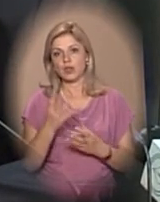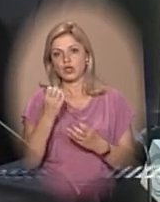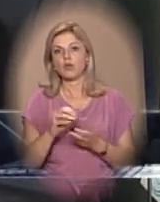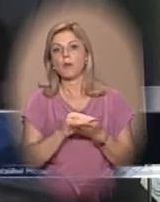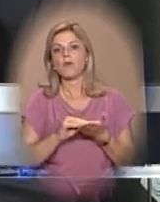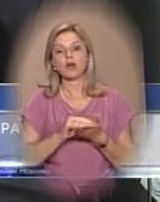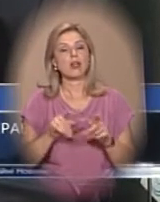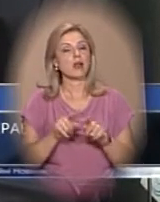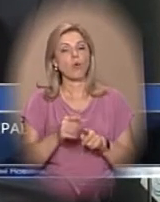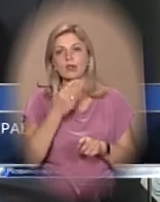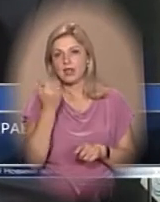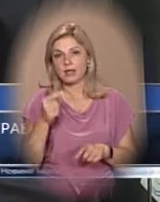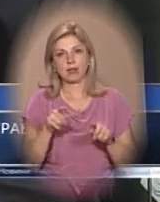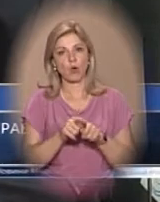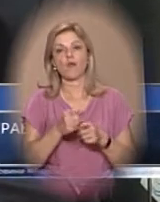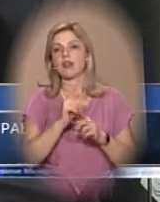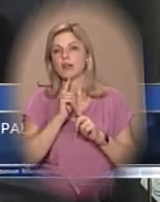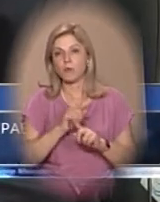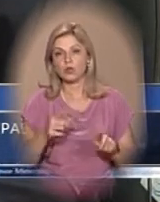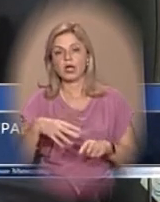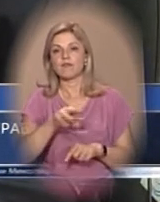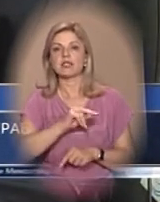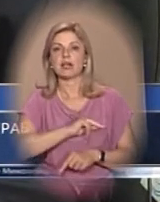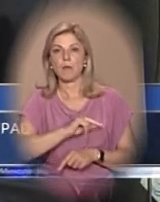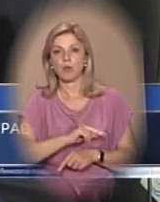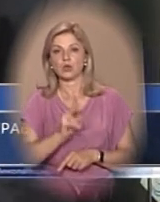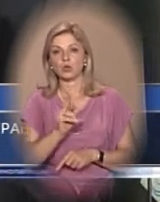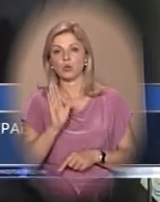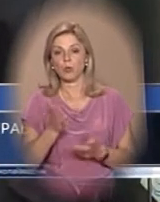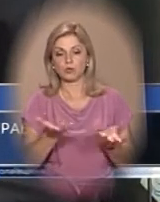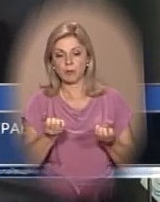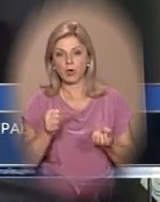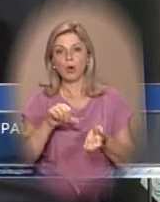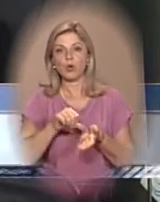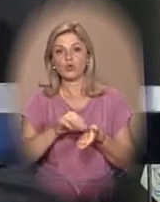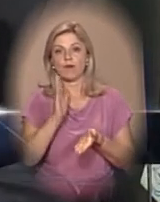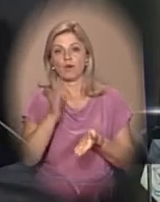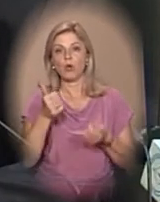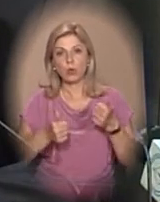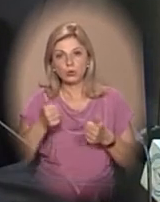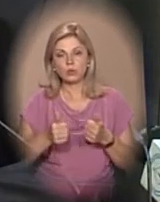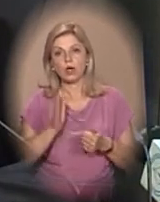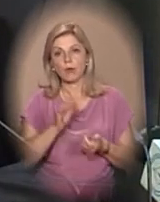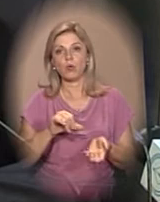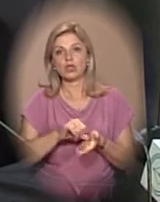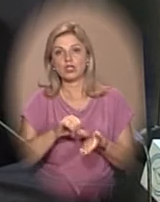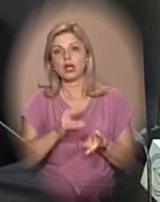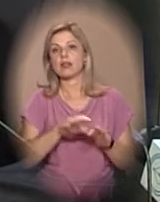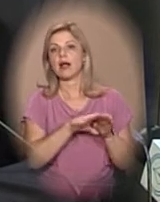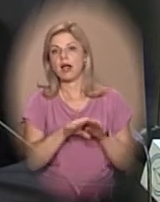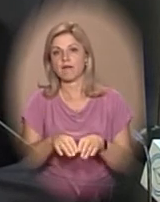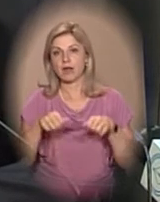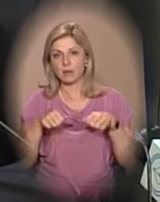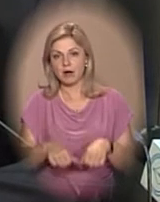немає, такого не буде. Всі працівники, які будуть приймати участь у цьому конкурсі, вони будуть приймати участь на рівних правах, у них не